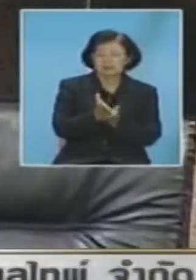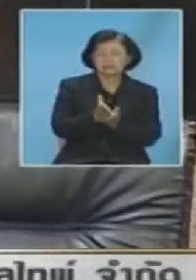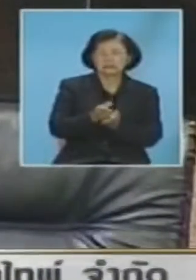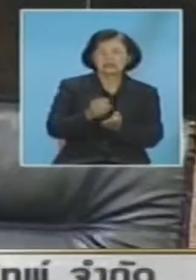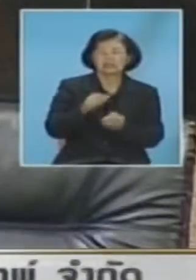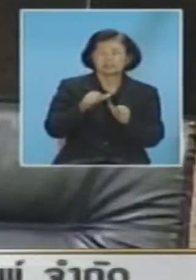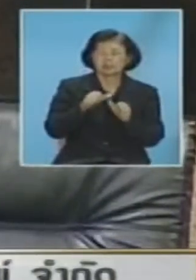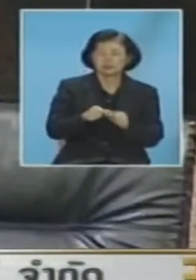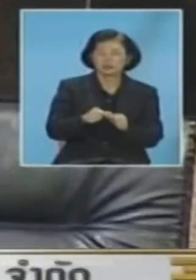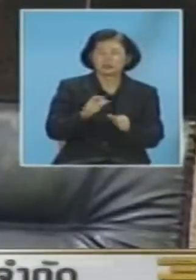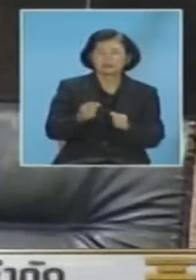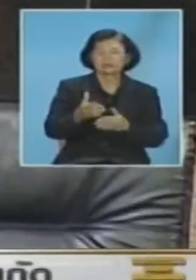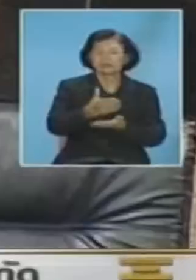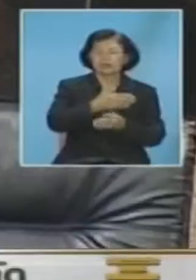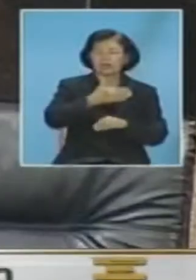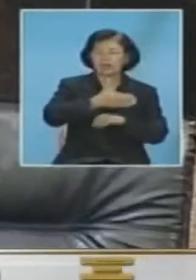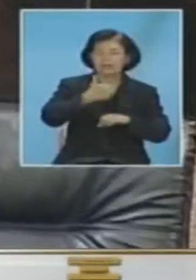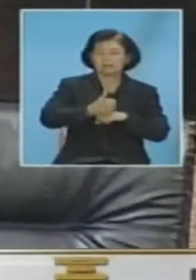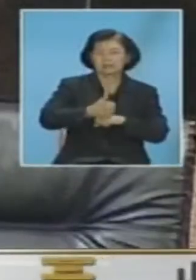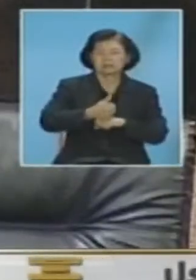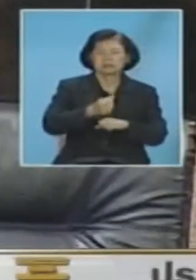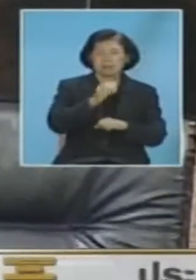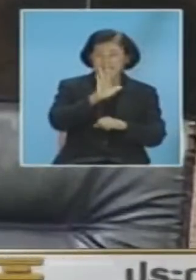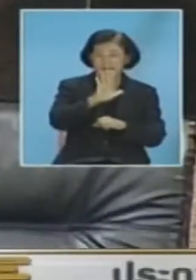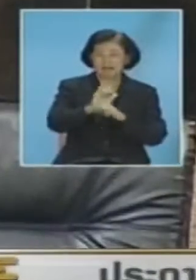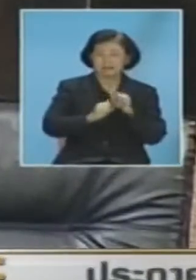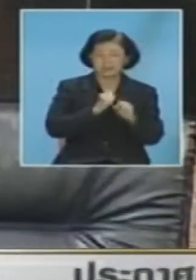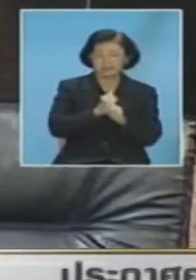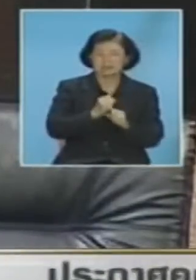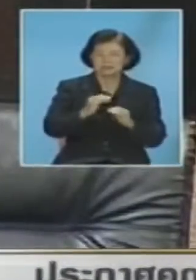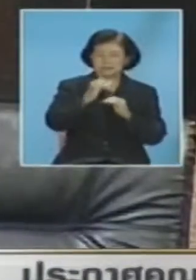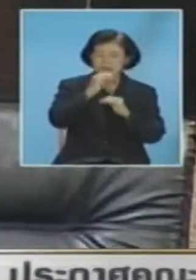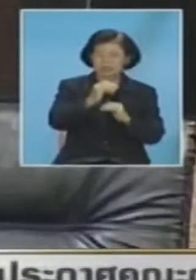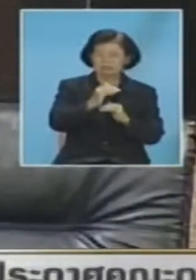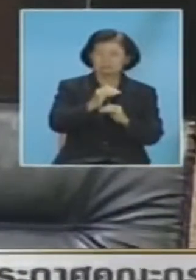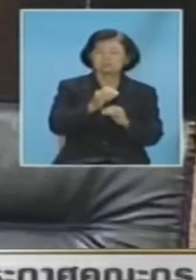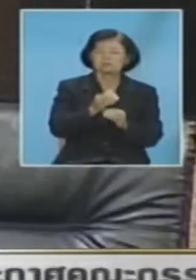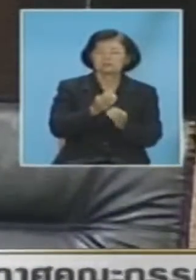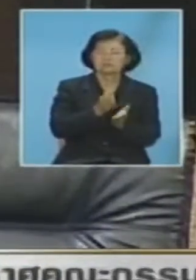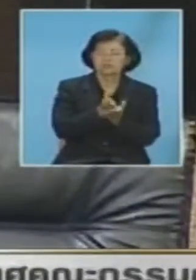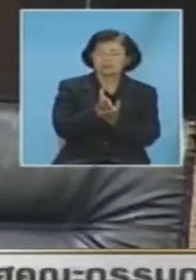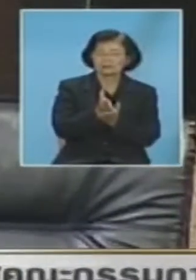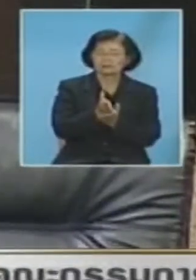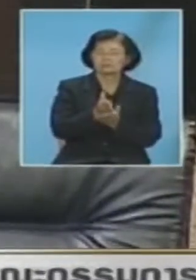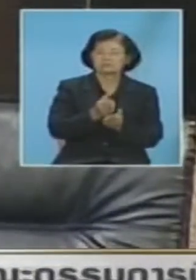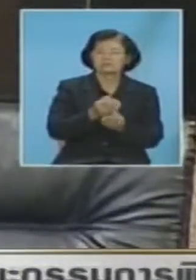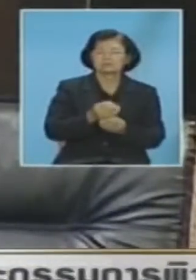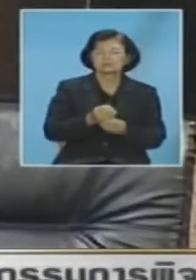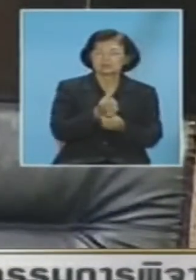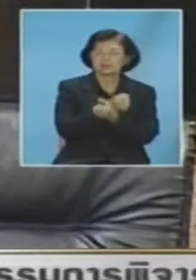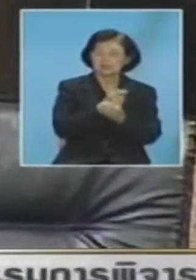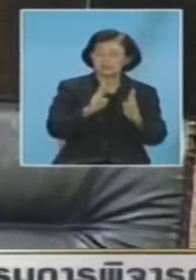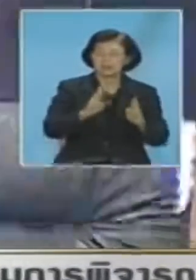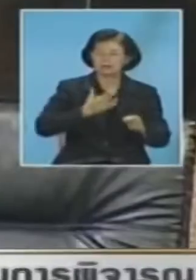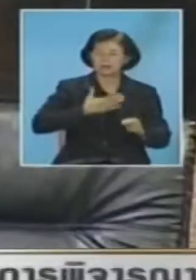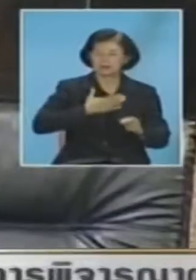ของดิฉันเป็นเวลา5ปีถือเป็นการจำกัดสิทธิและเสรีภาพขั้นพื้นฐาน